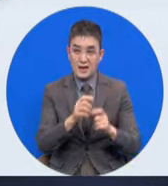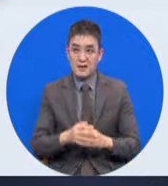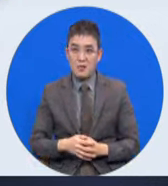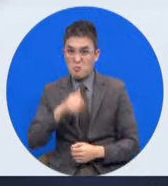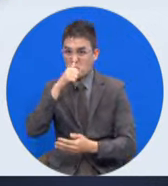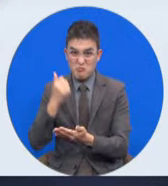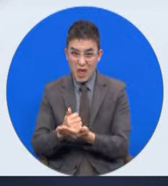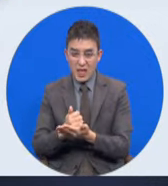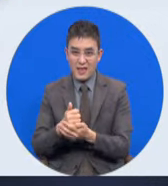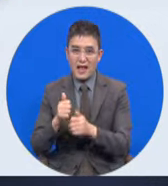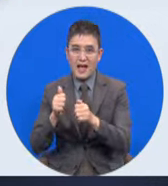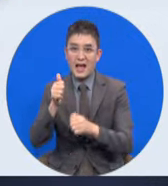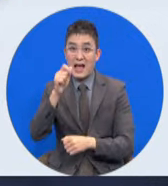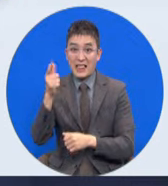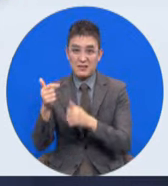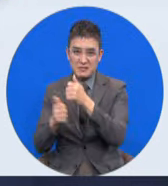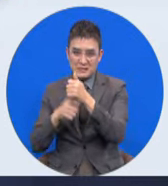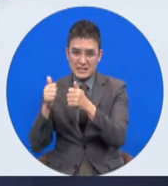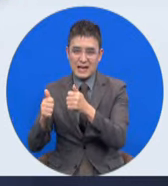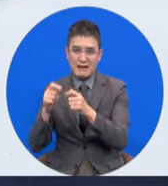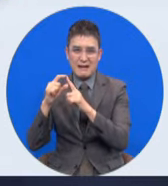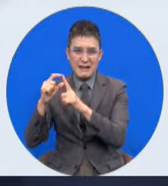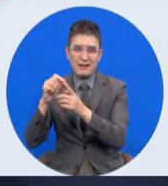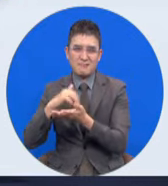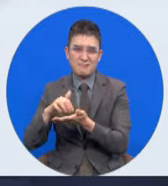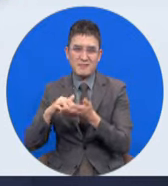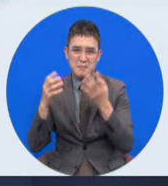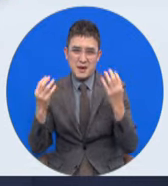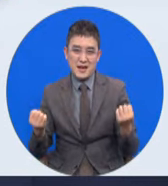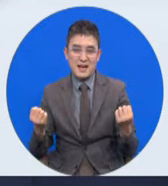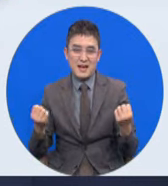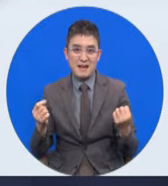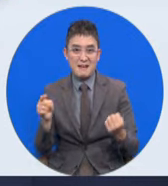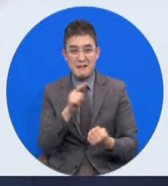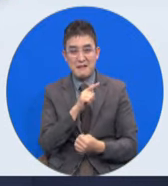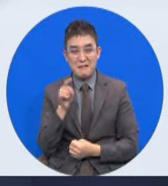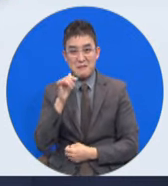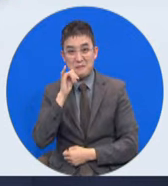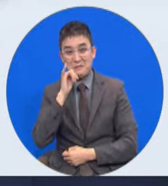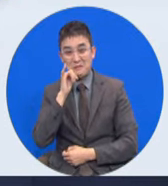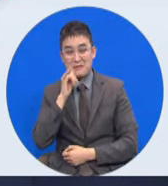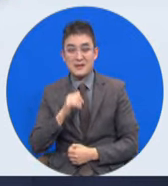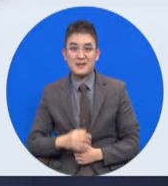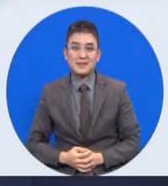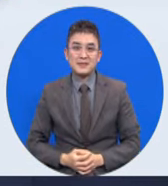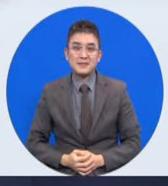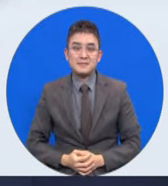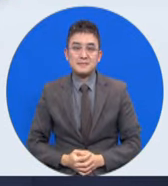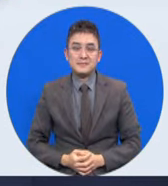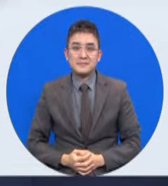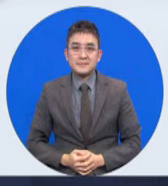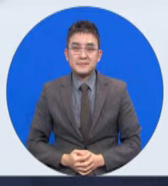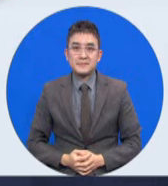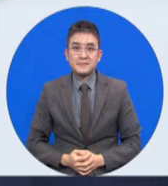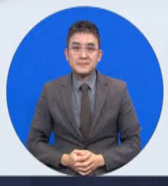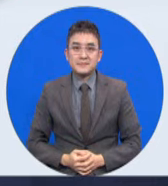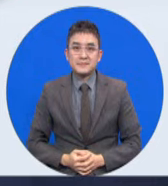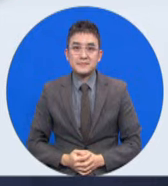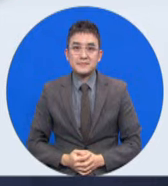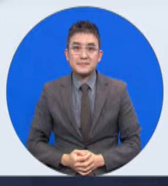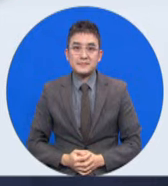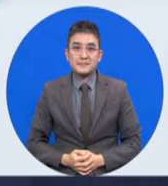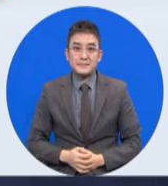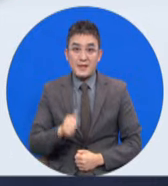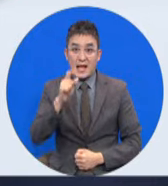한동훈 비대위원장은 상당히 많았다라는 분석이 나왔는데 저 굉장히 흥미롭게 기사를 읽었는데 김용주 의원 어떻게 보십니까? 네, 조금 더